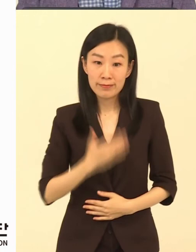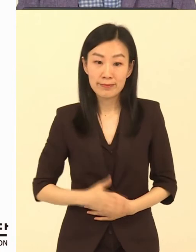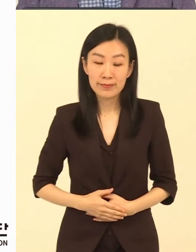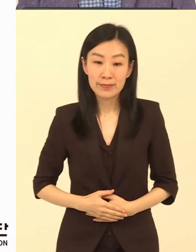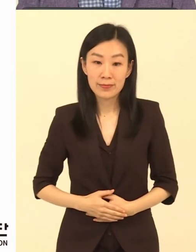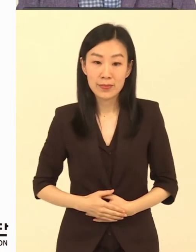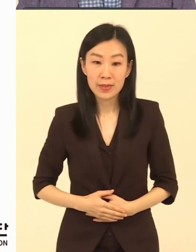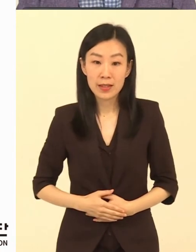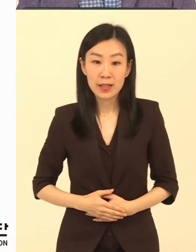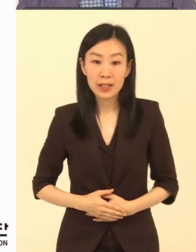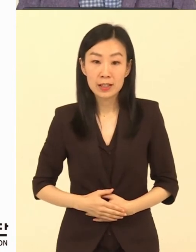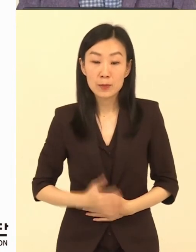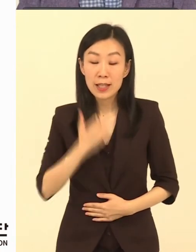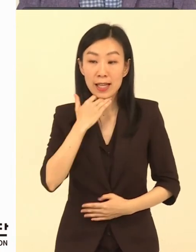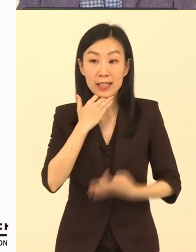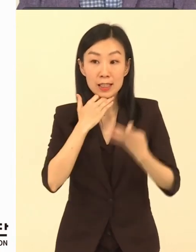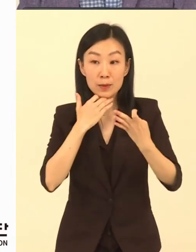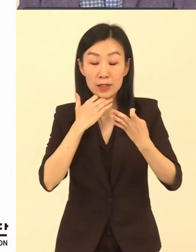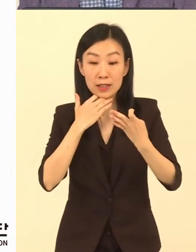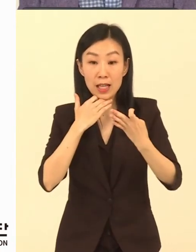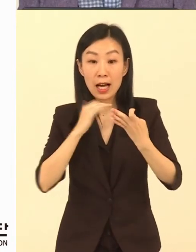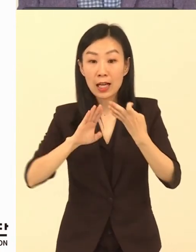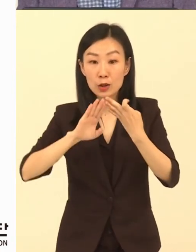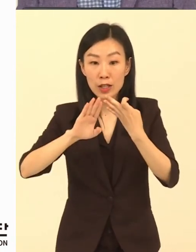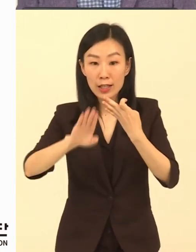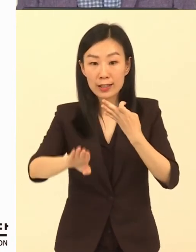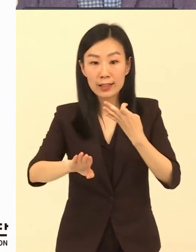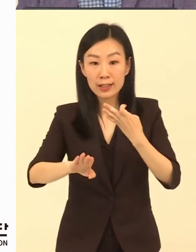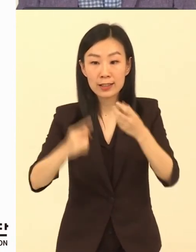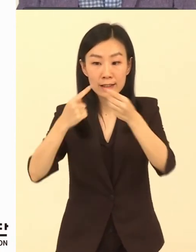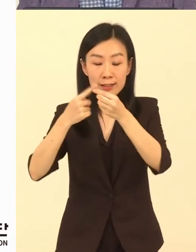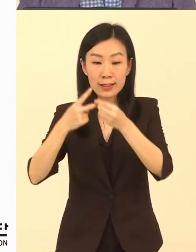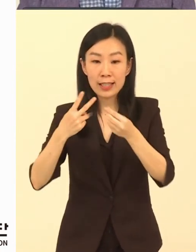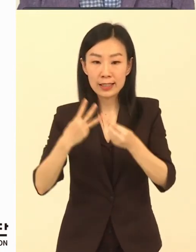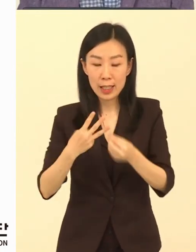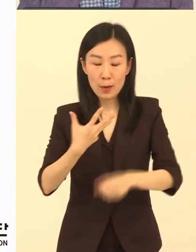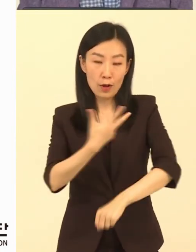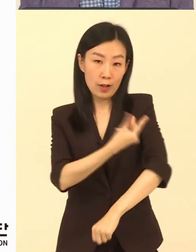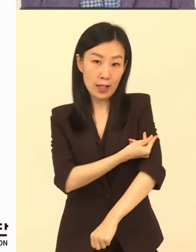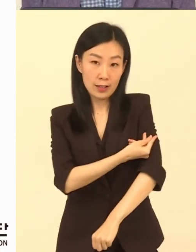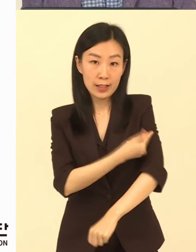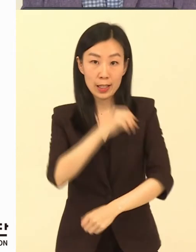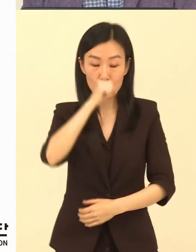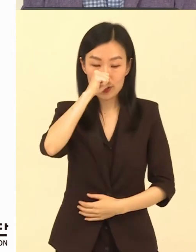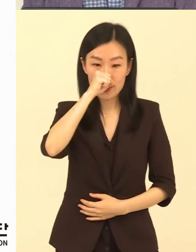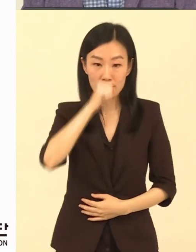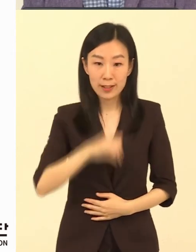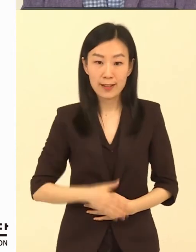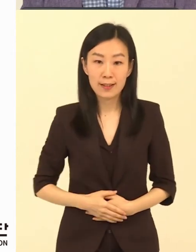하지만 14세 이후에는 3회 접종을 하는 것이 좋습니다.